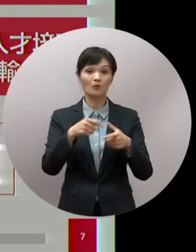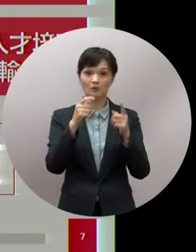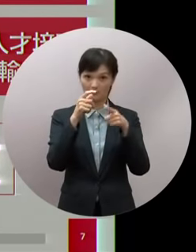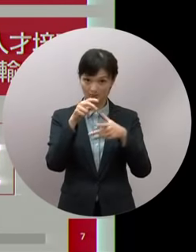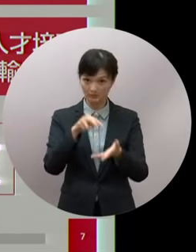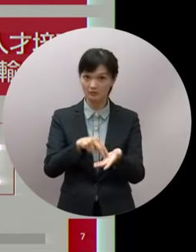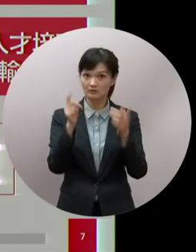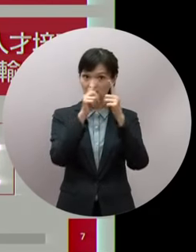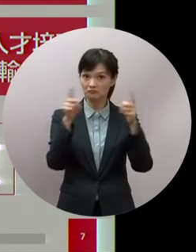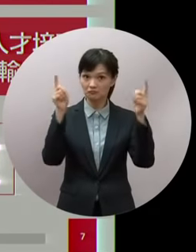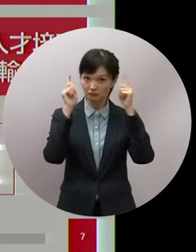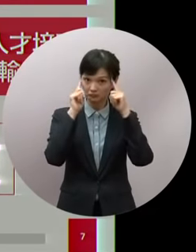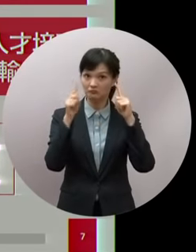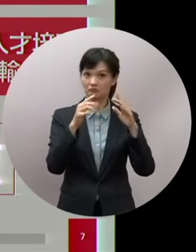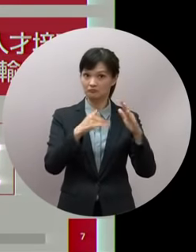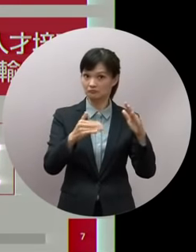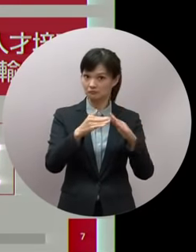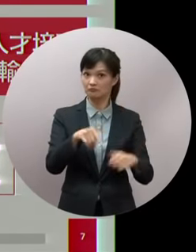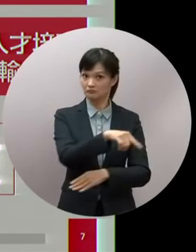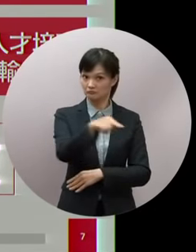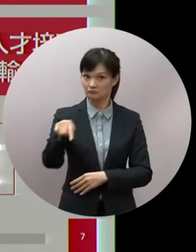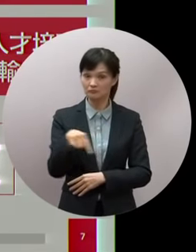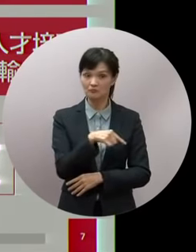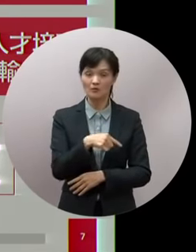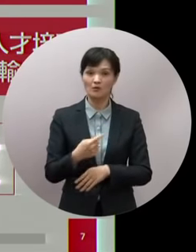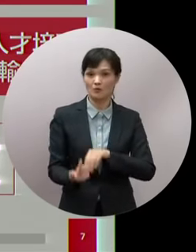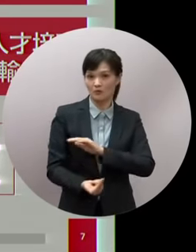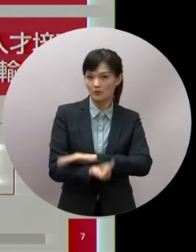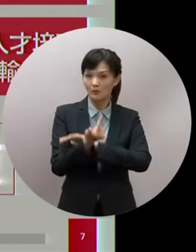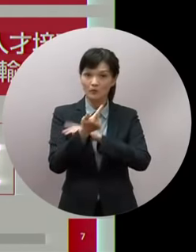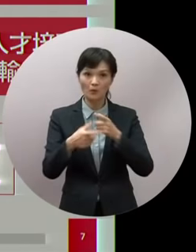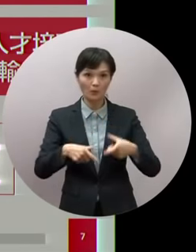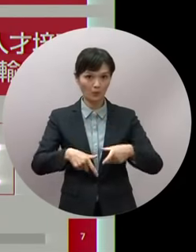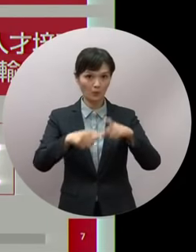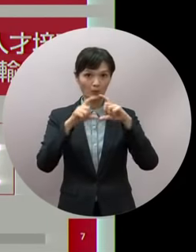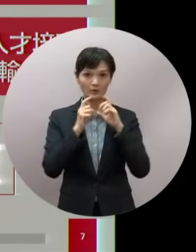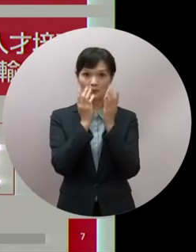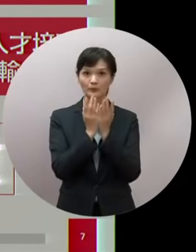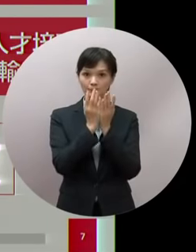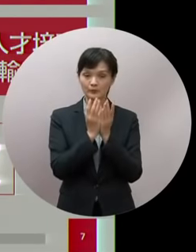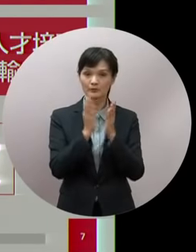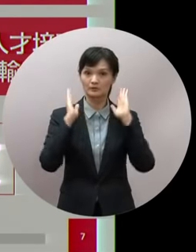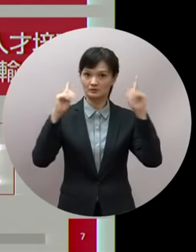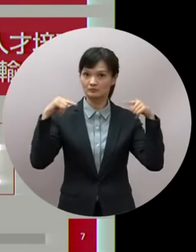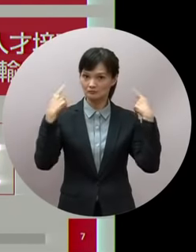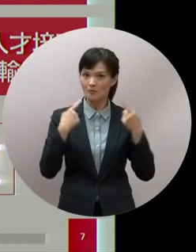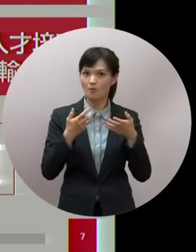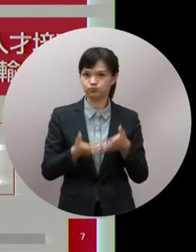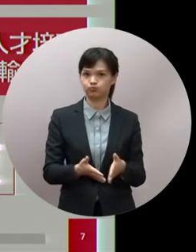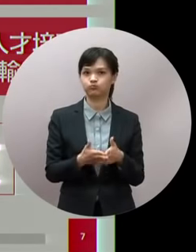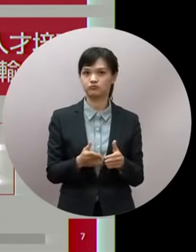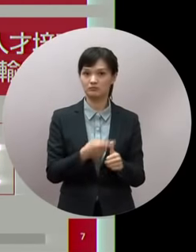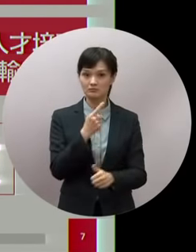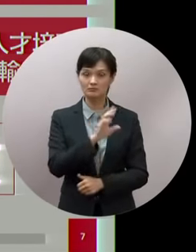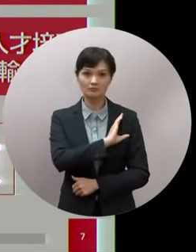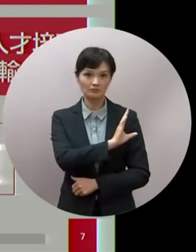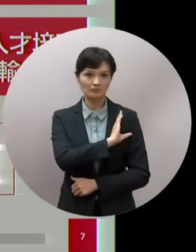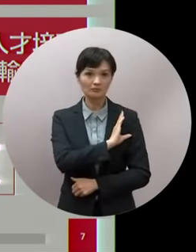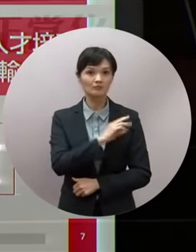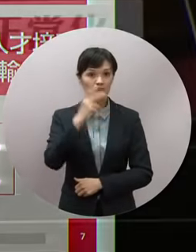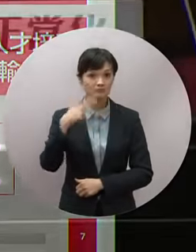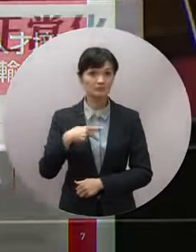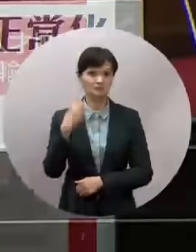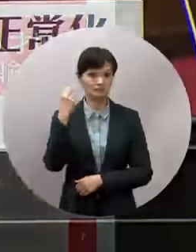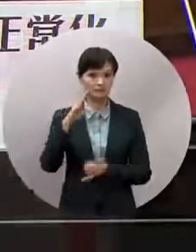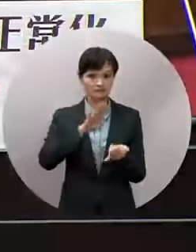复高教的正常化都是重中之重，更何况新南向政策拓展